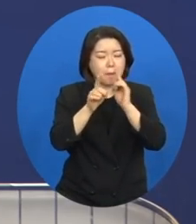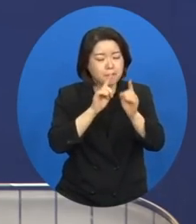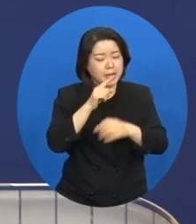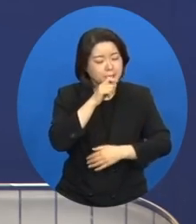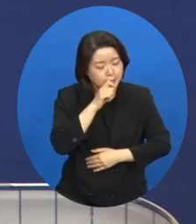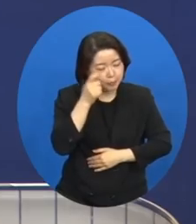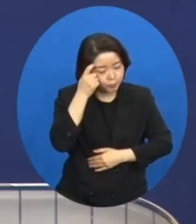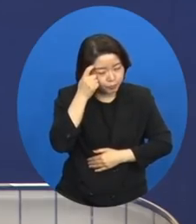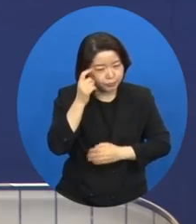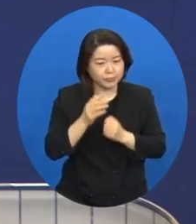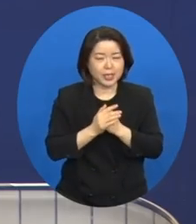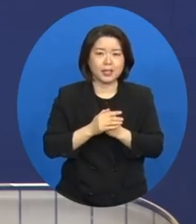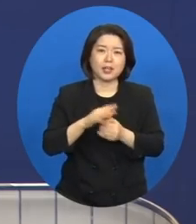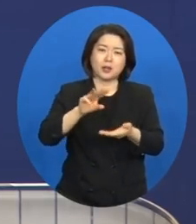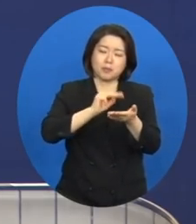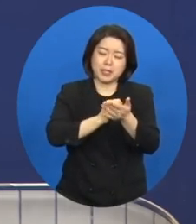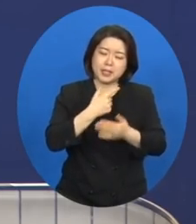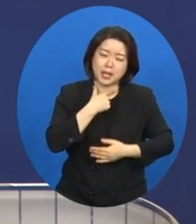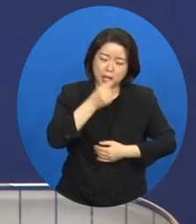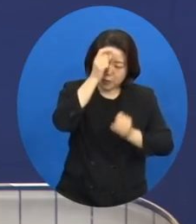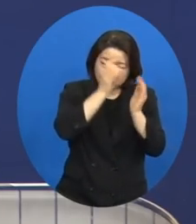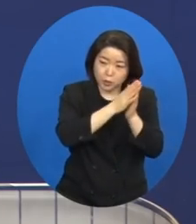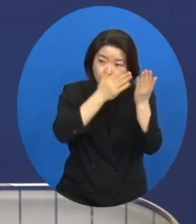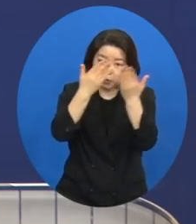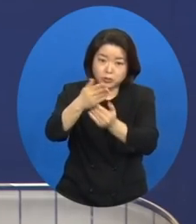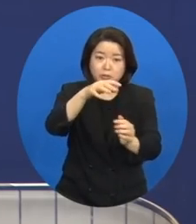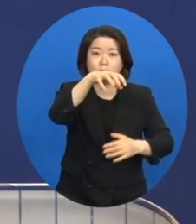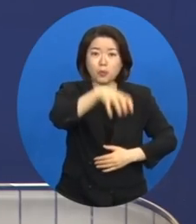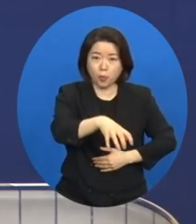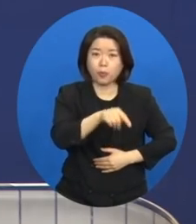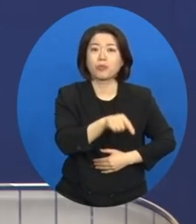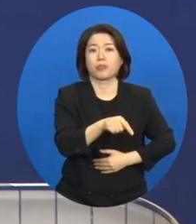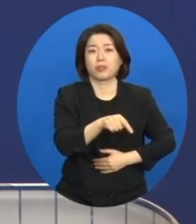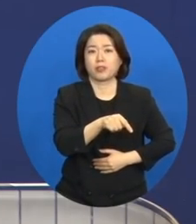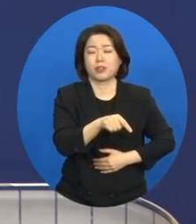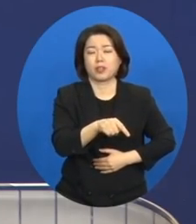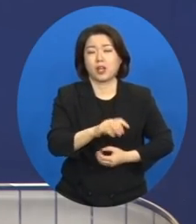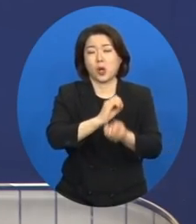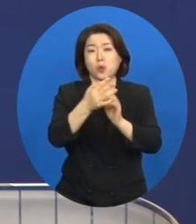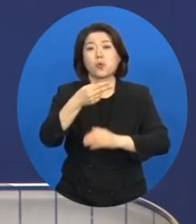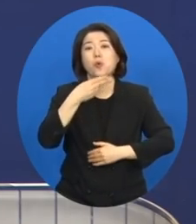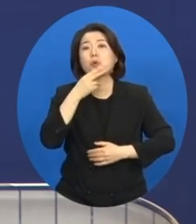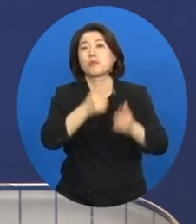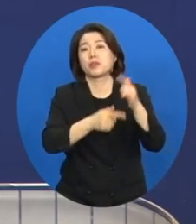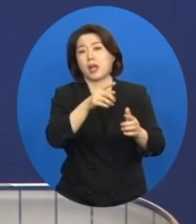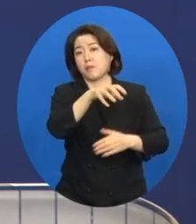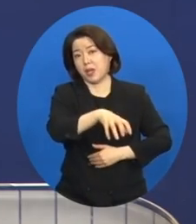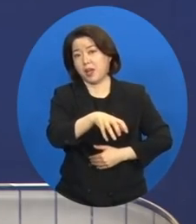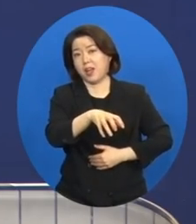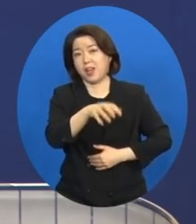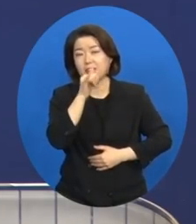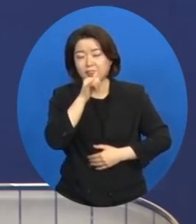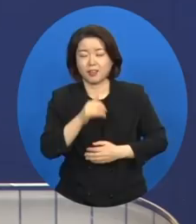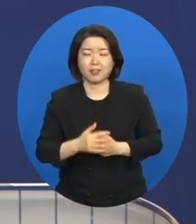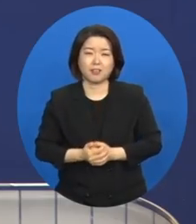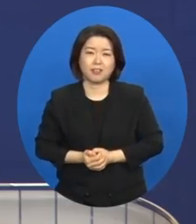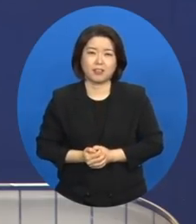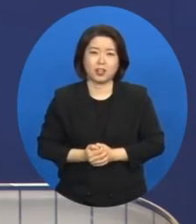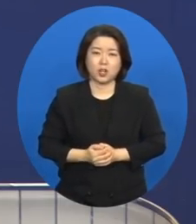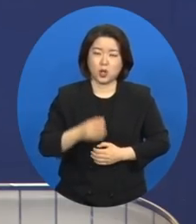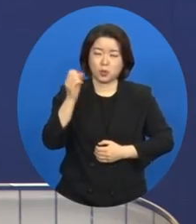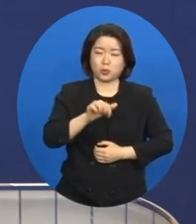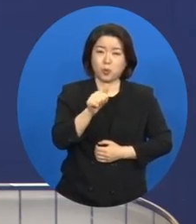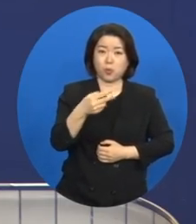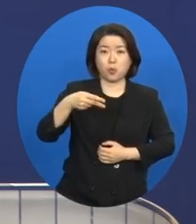메시아를 갈망하며 기도하는 것, 그것이 무화과 나무 아래 있었던 그런 의미죠. 또한 이 무화과는요, 호세아